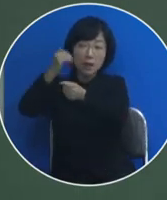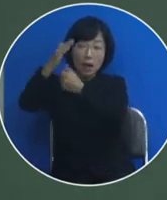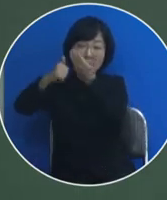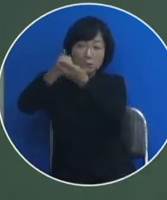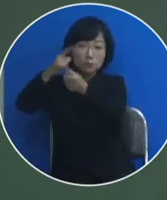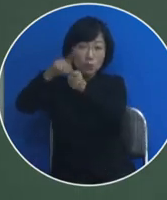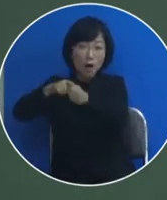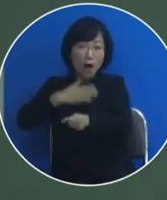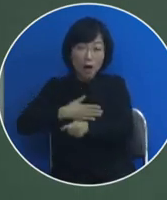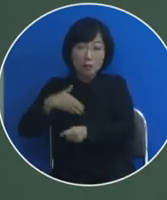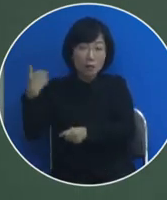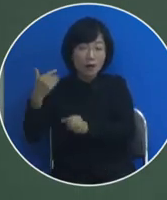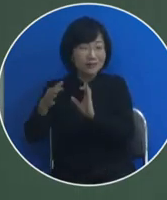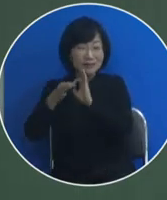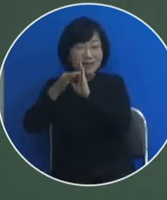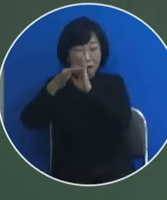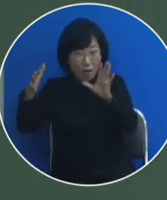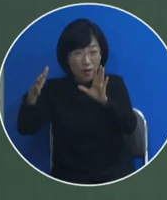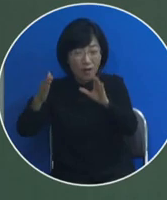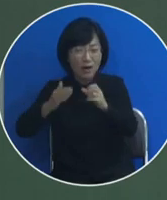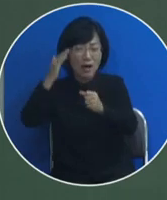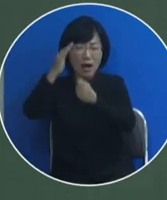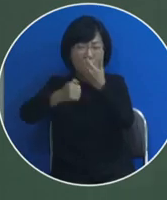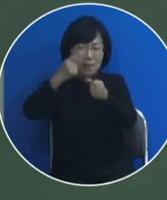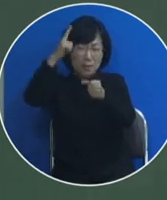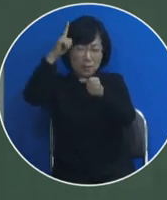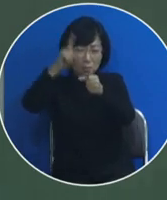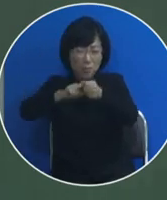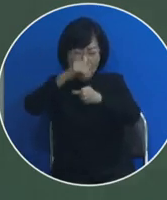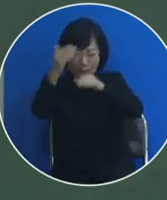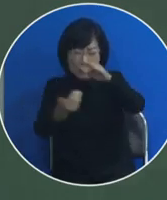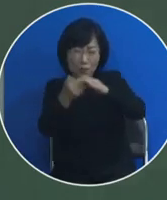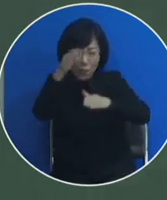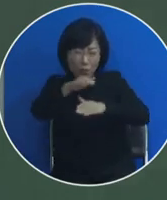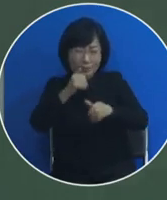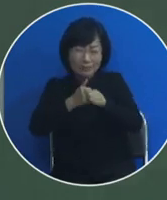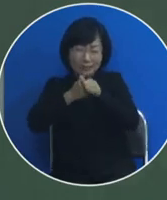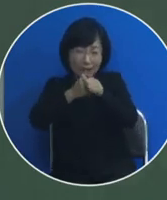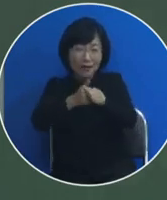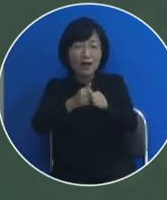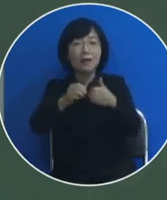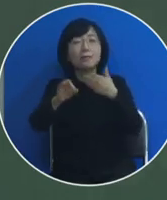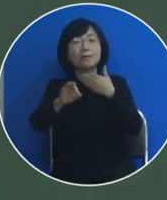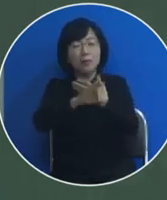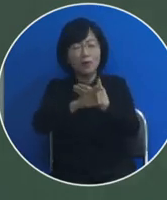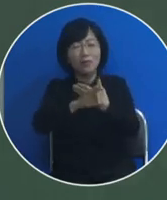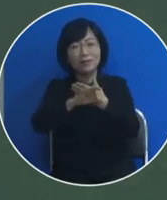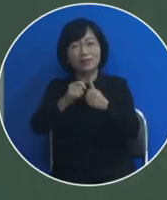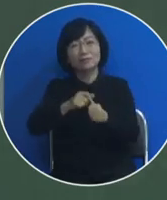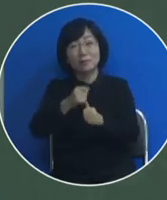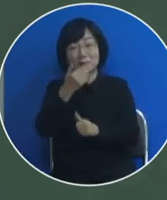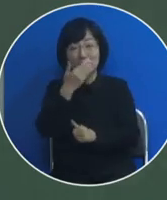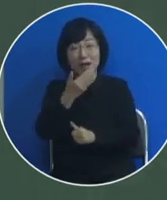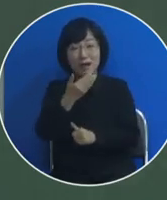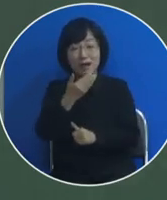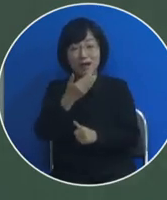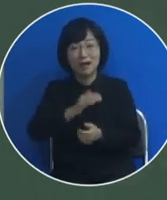응답받을 수밖에 없어요. Whether they were aware of it or not, anyone who remained inside of this received answers. 그렇다면